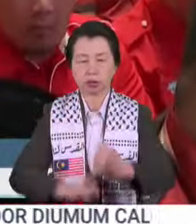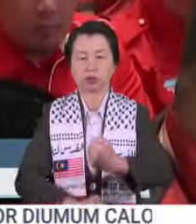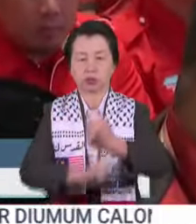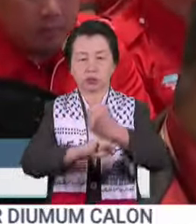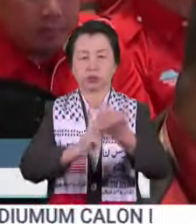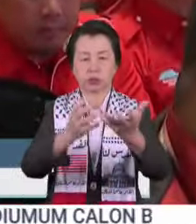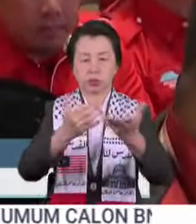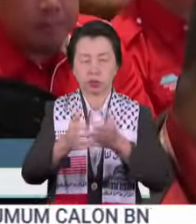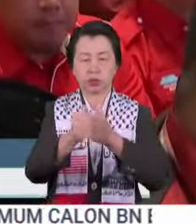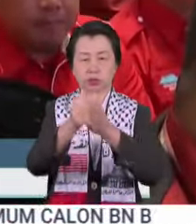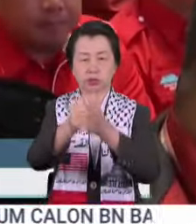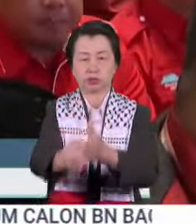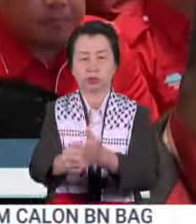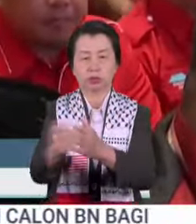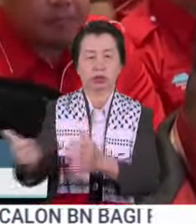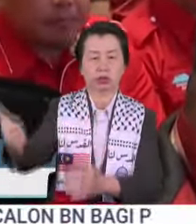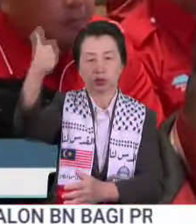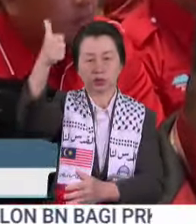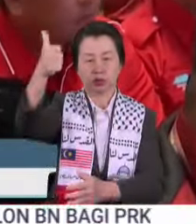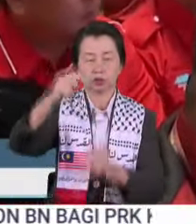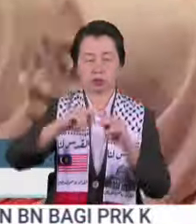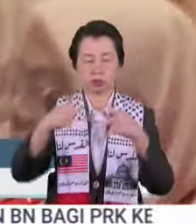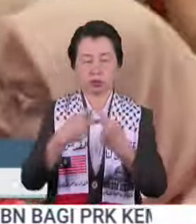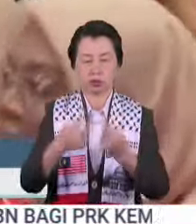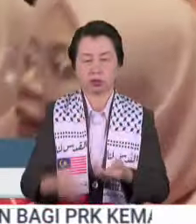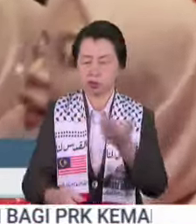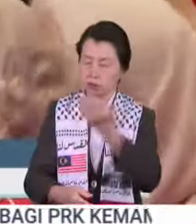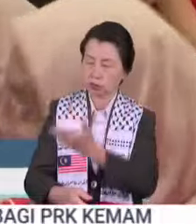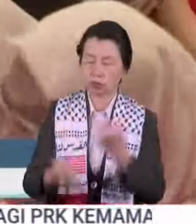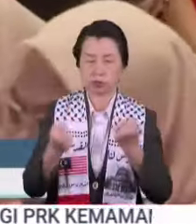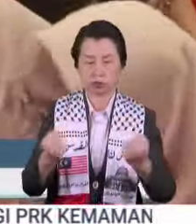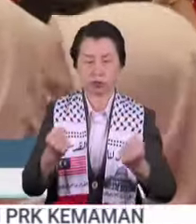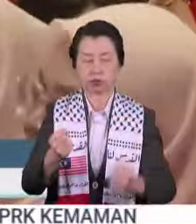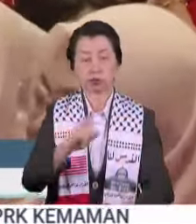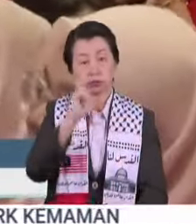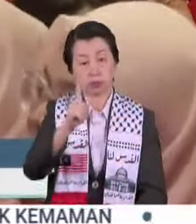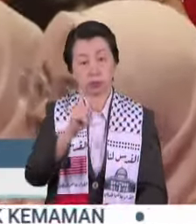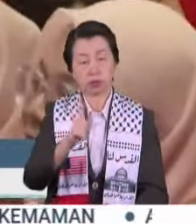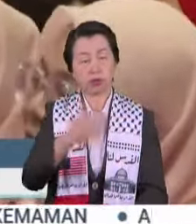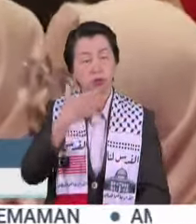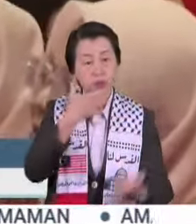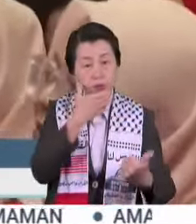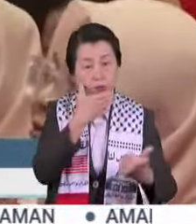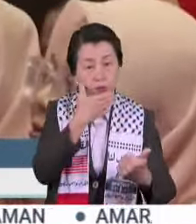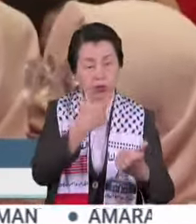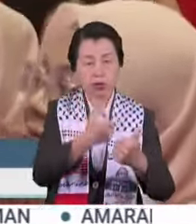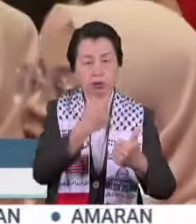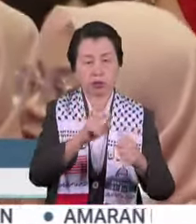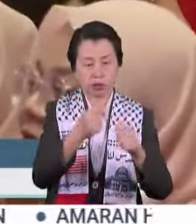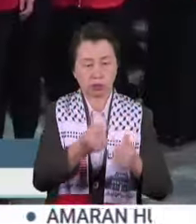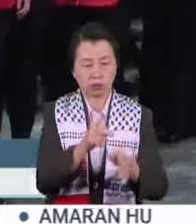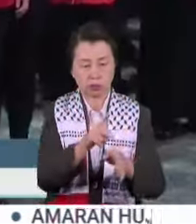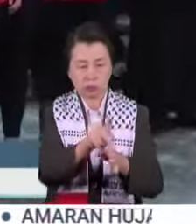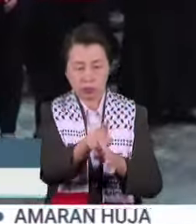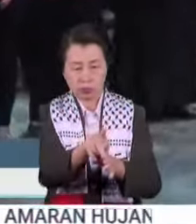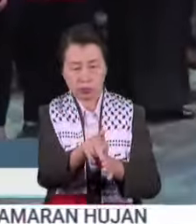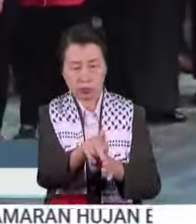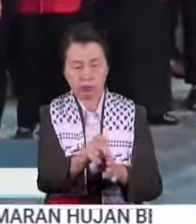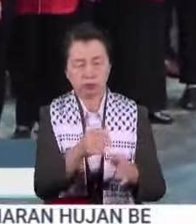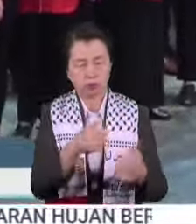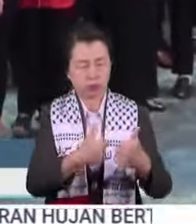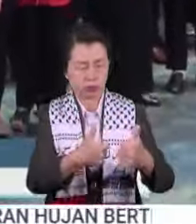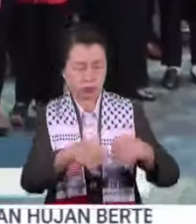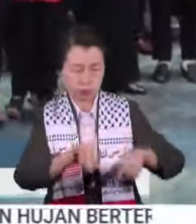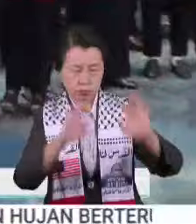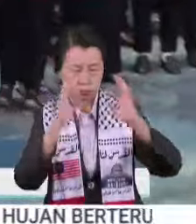segala kehendak kepimpinan tertinggi Parti Beliau juga bertekat memastikan saya pemuda terdiri golongan profesional terus